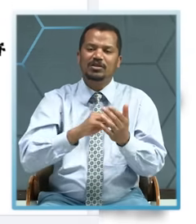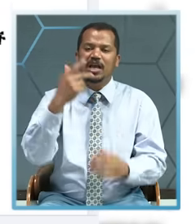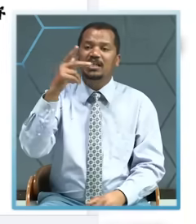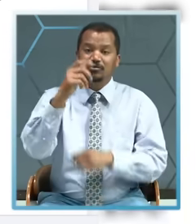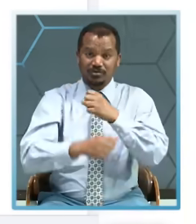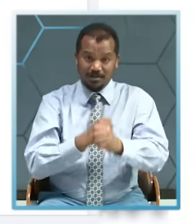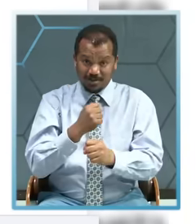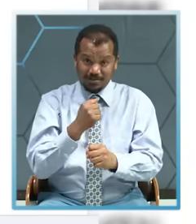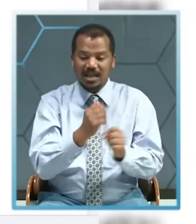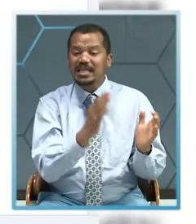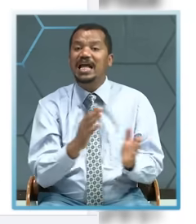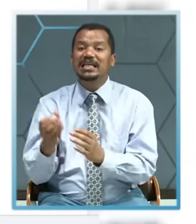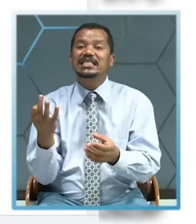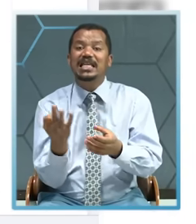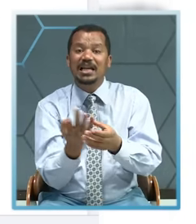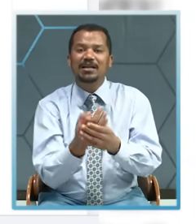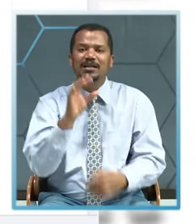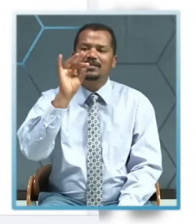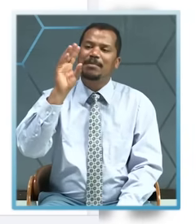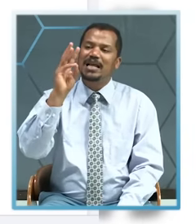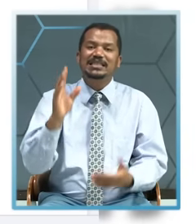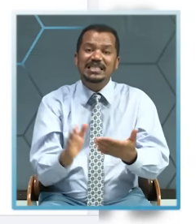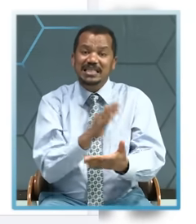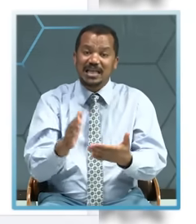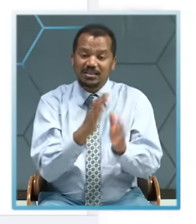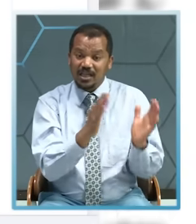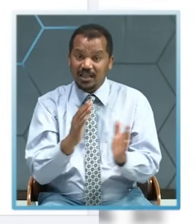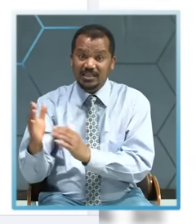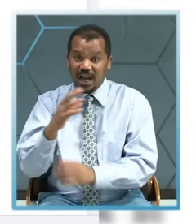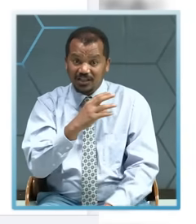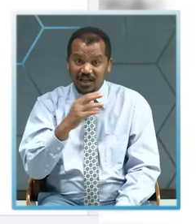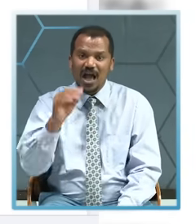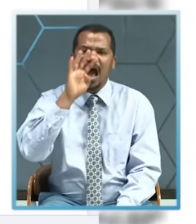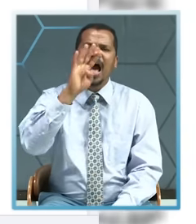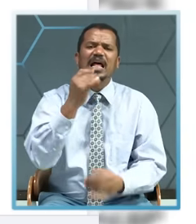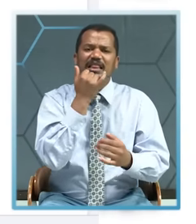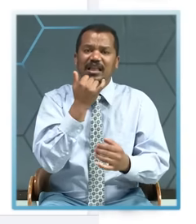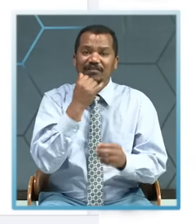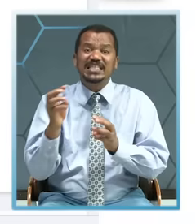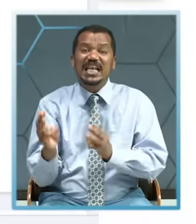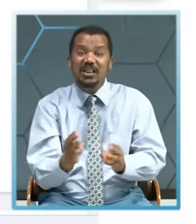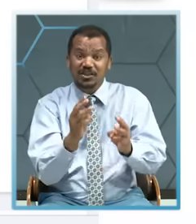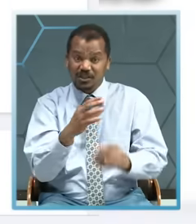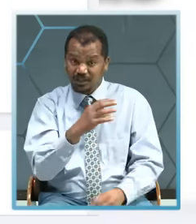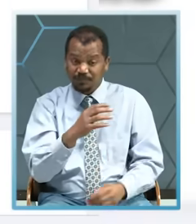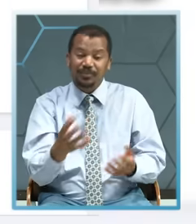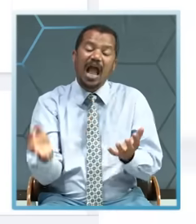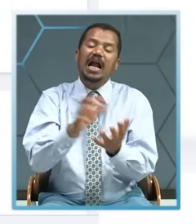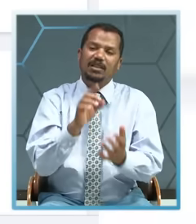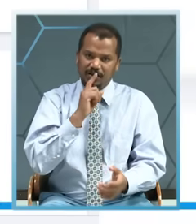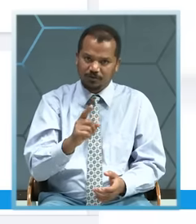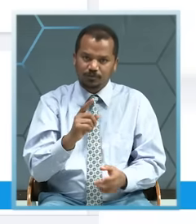መስከረም 2013 ዓ.ም ያዘጋጀው ሰነድ በ86 ገጾች የተዘጋጀና አራት የጥፋት